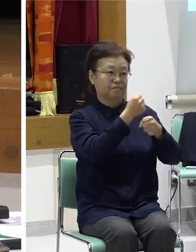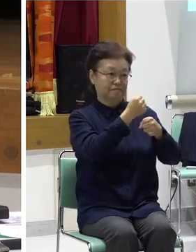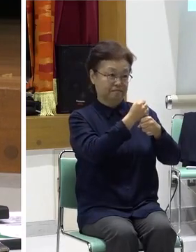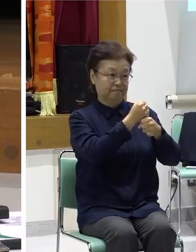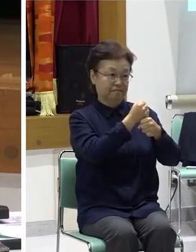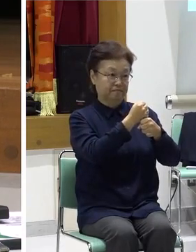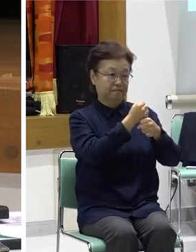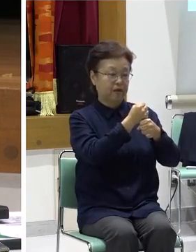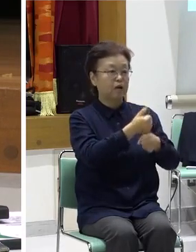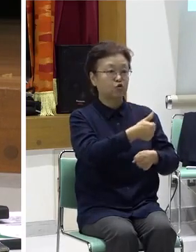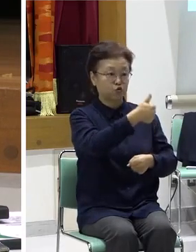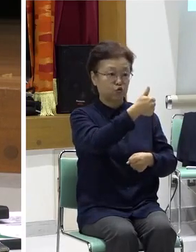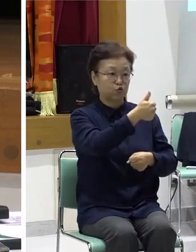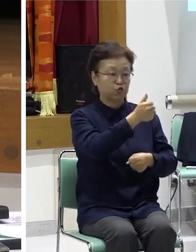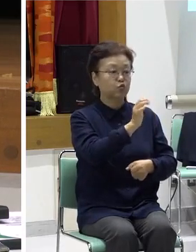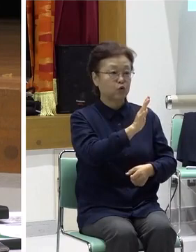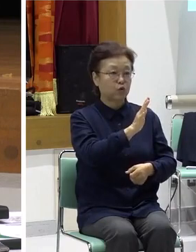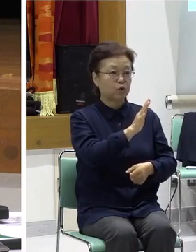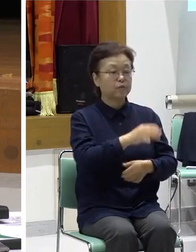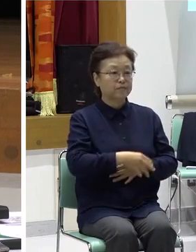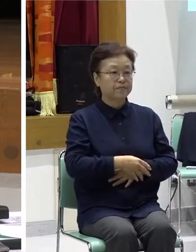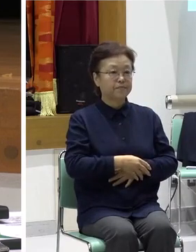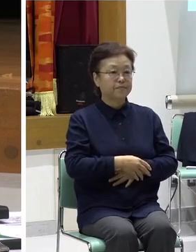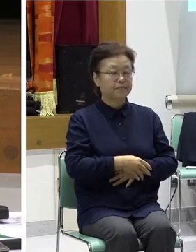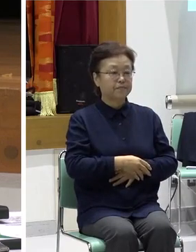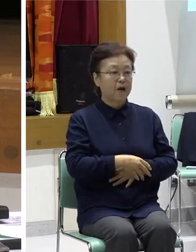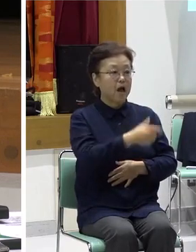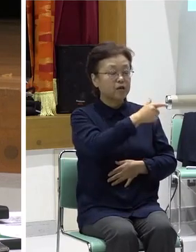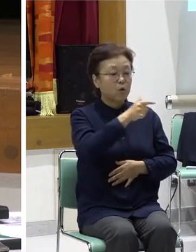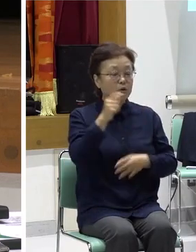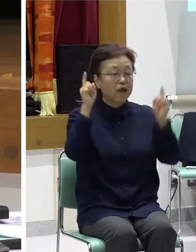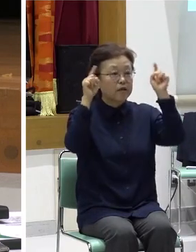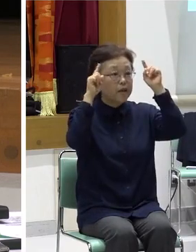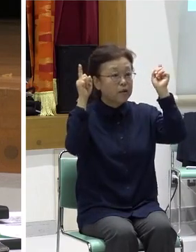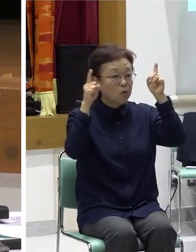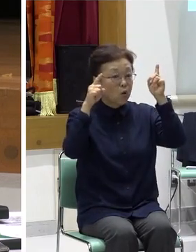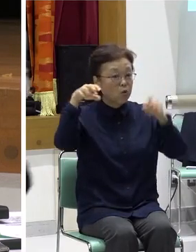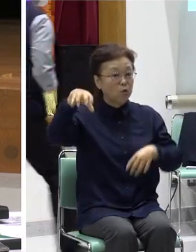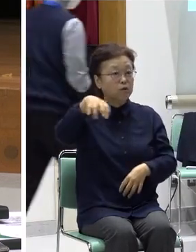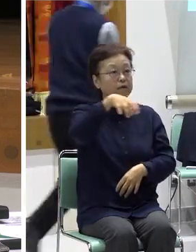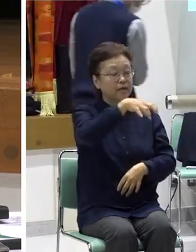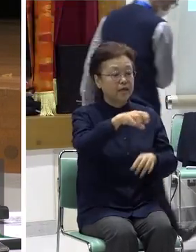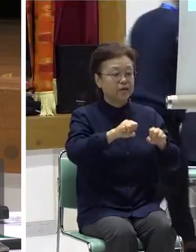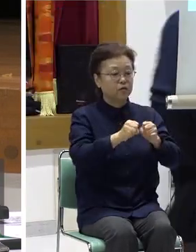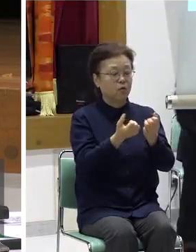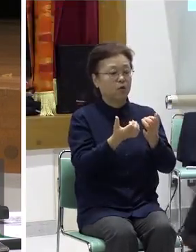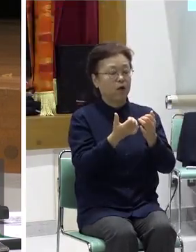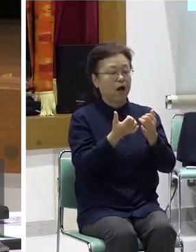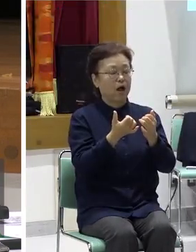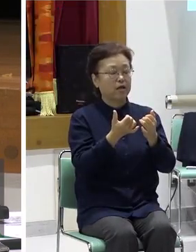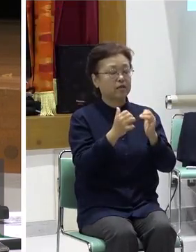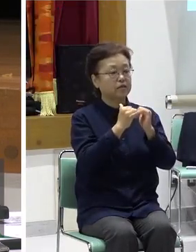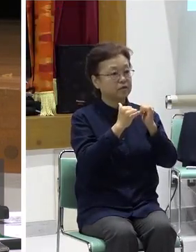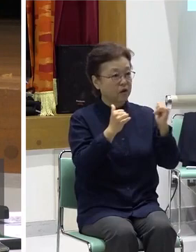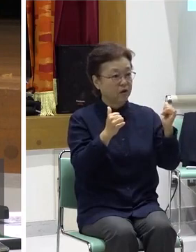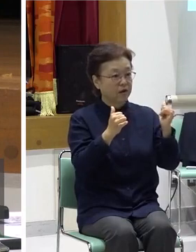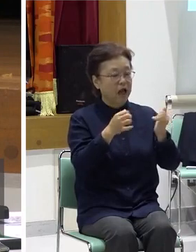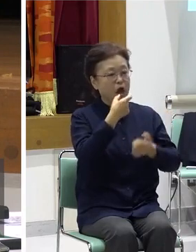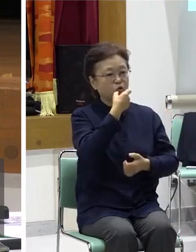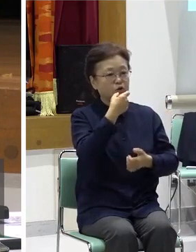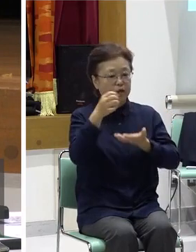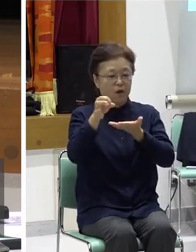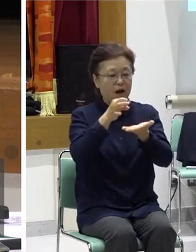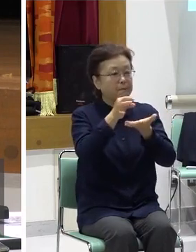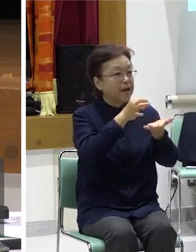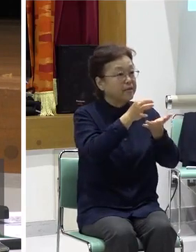せていただいてます。よくいろんなイベントで障害のある方がクッキー販売したりされてるかと思うん